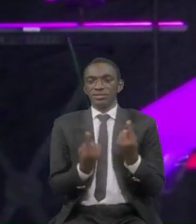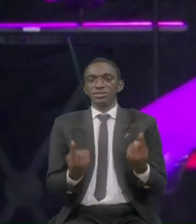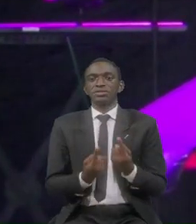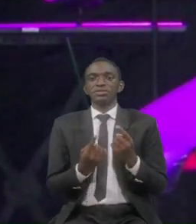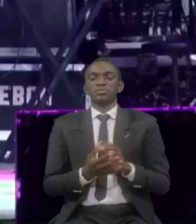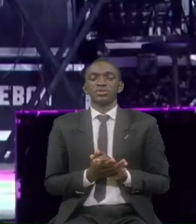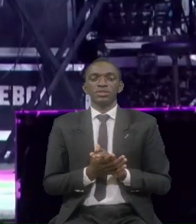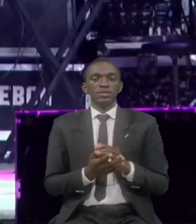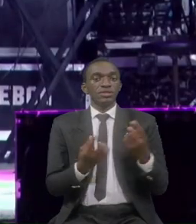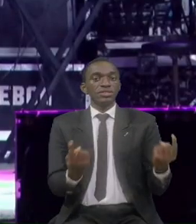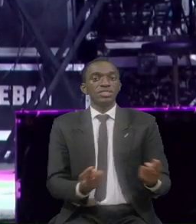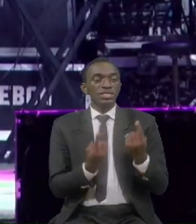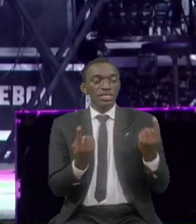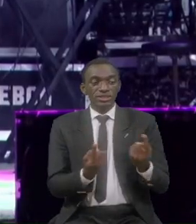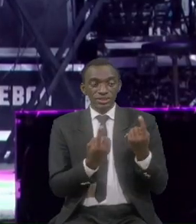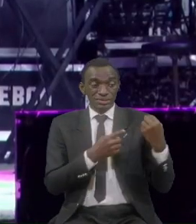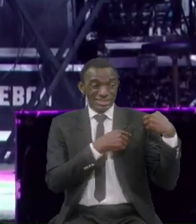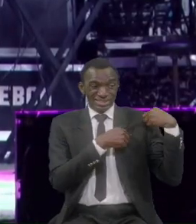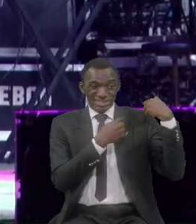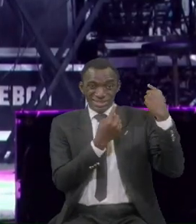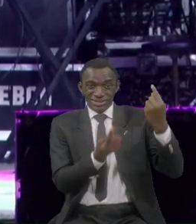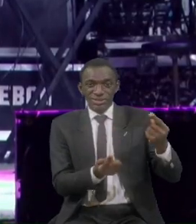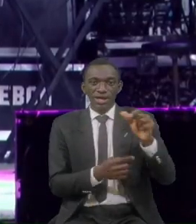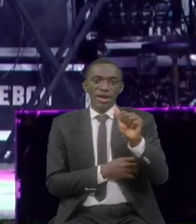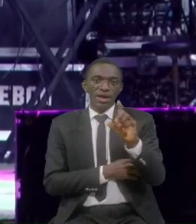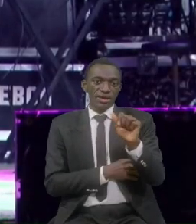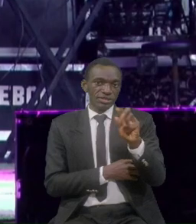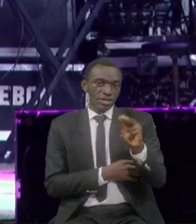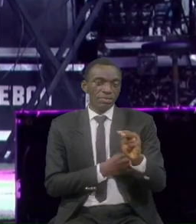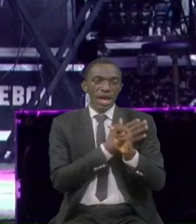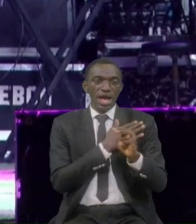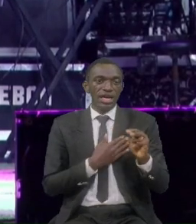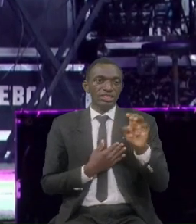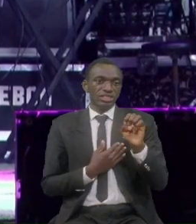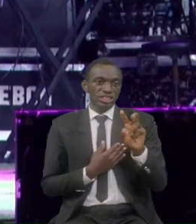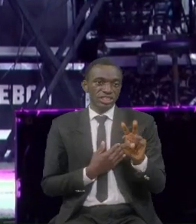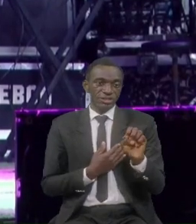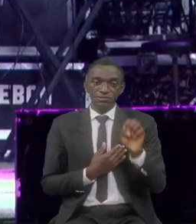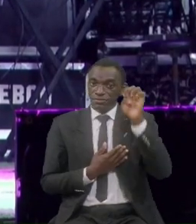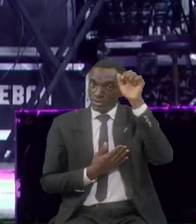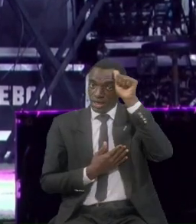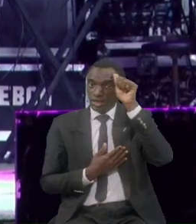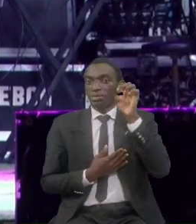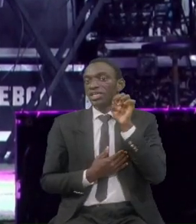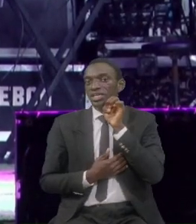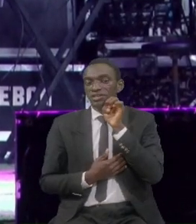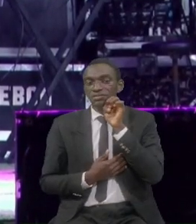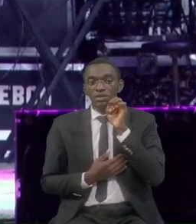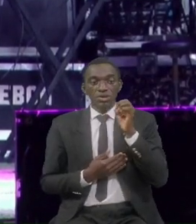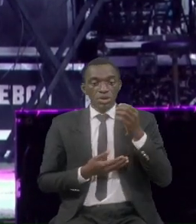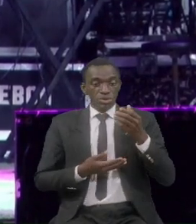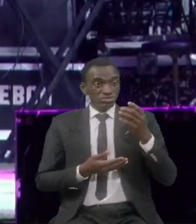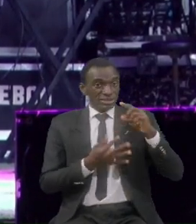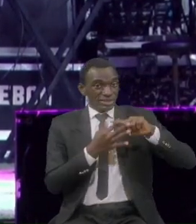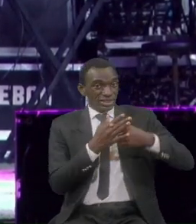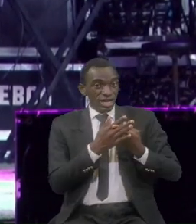Since Adam and Eve. Gikan kay Adan o kay Eve. Sin came into the world. Niabot sa dinhi